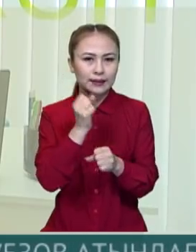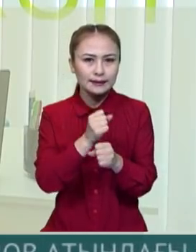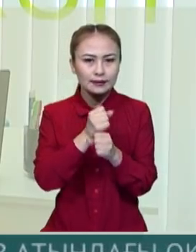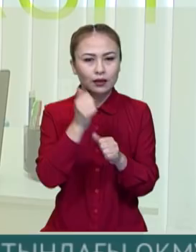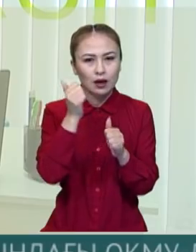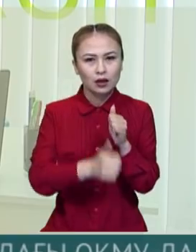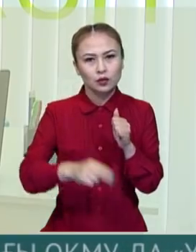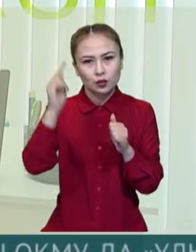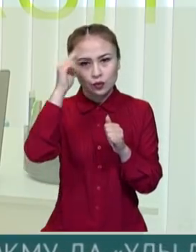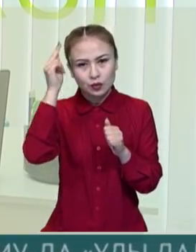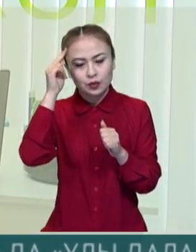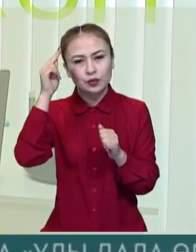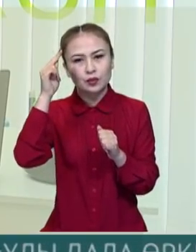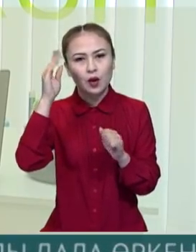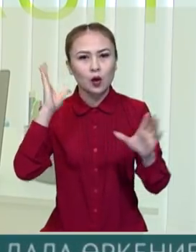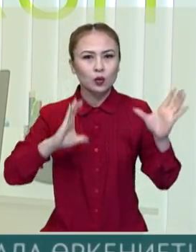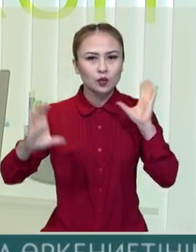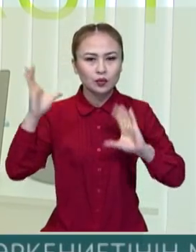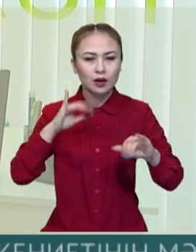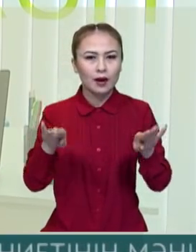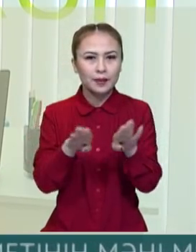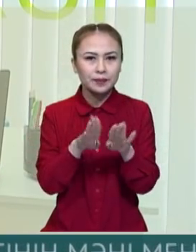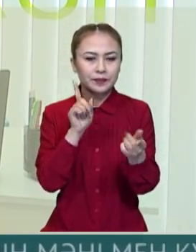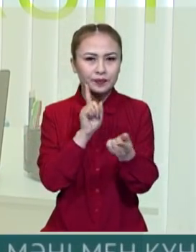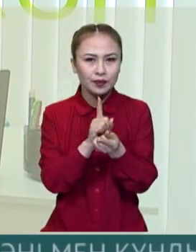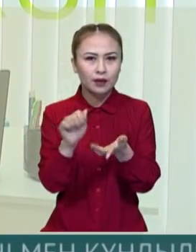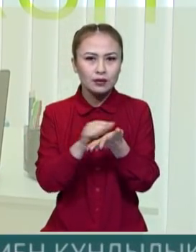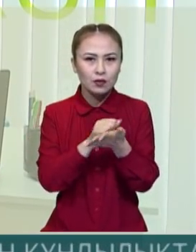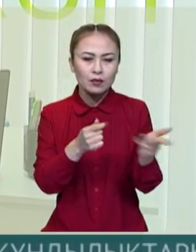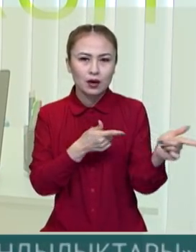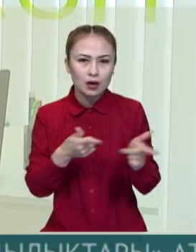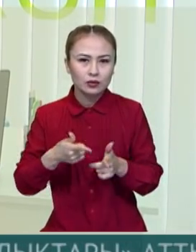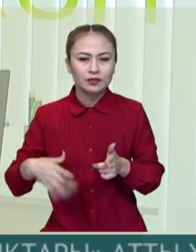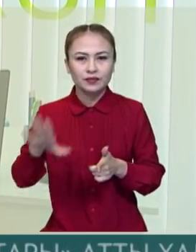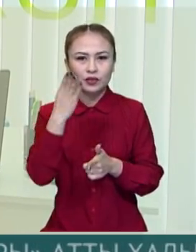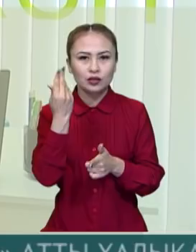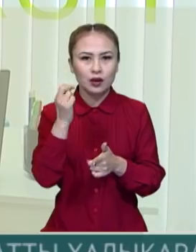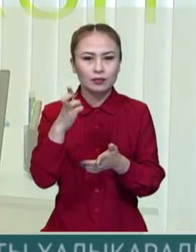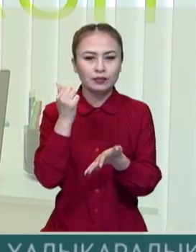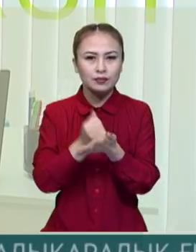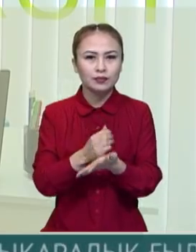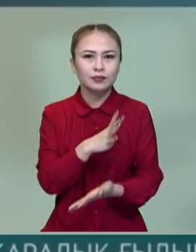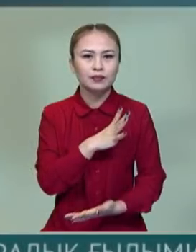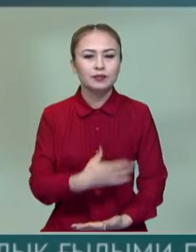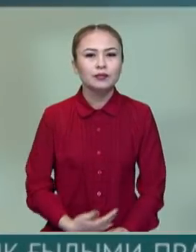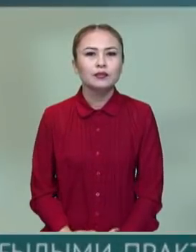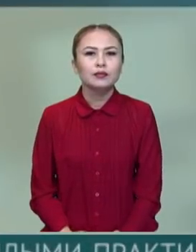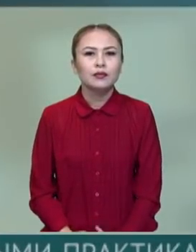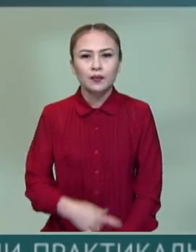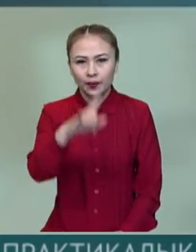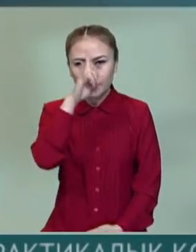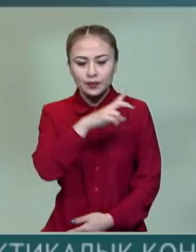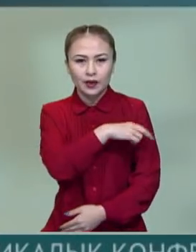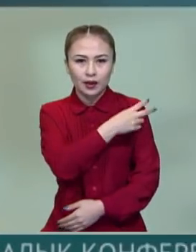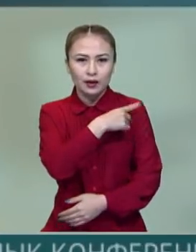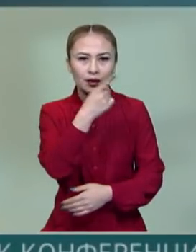оқу орын өздерінің студенттерін осы жерден қабылдап, құжаттарын осы жерден дайындап, біздің штабқа, облыстық штабқа алып келетін болады.